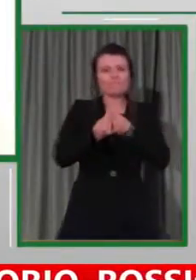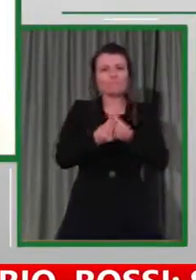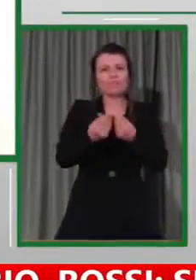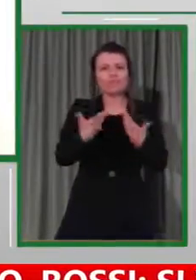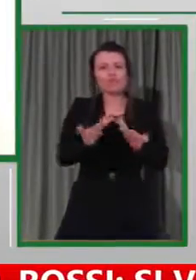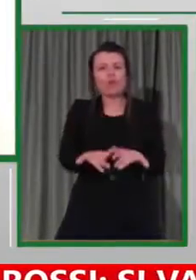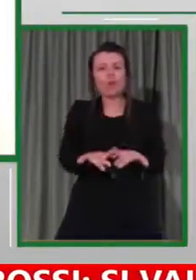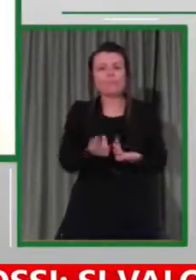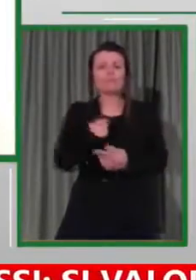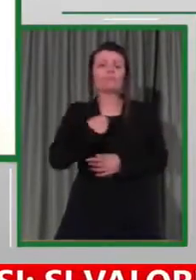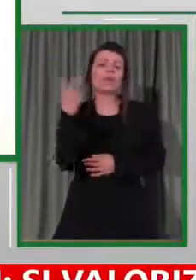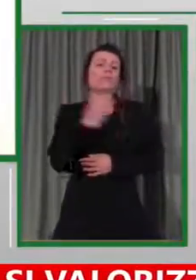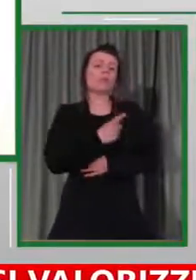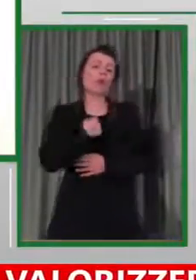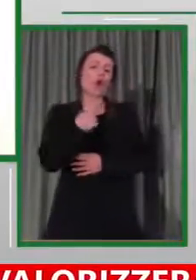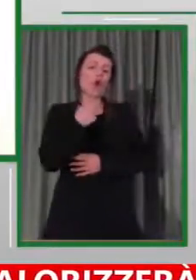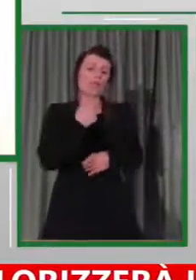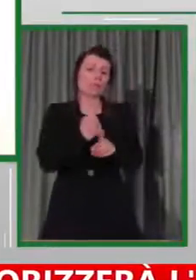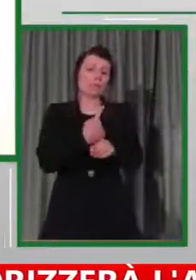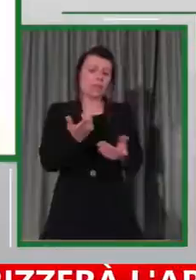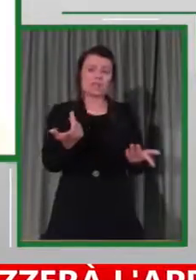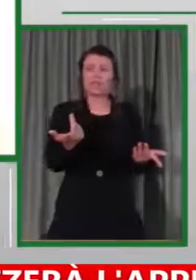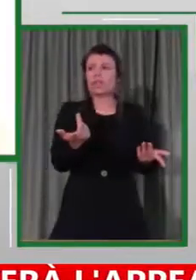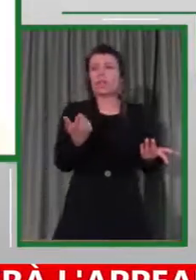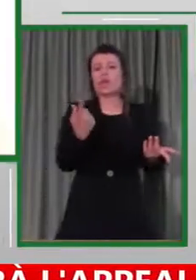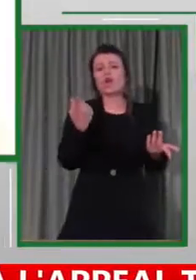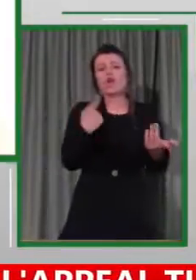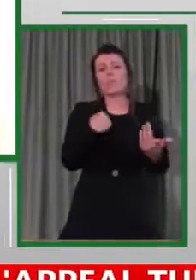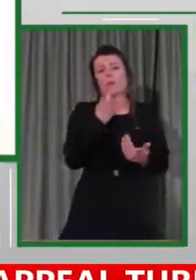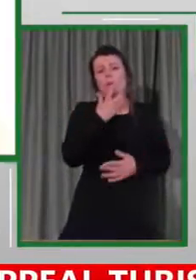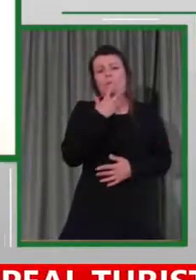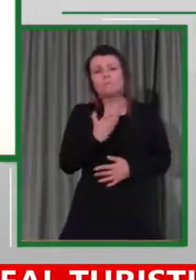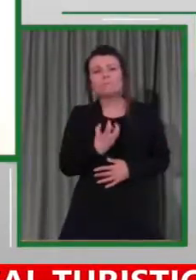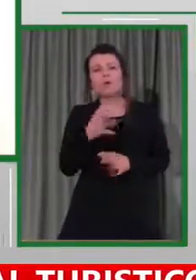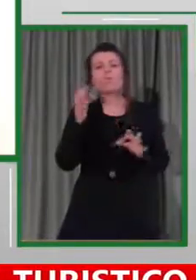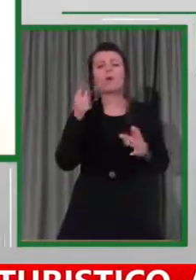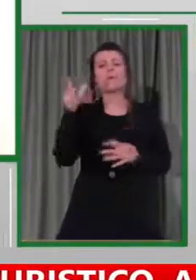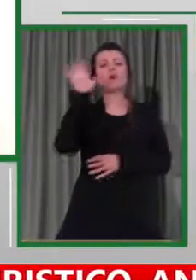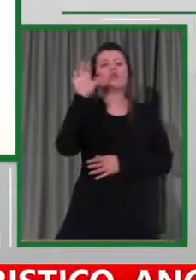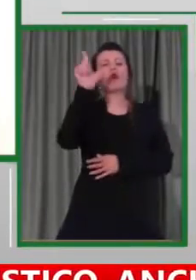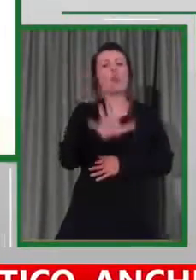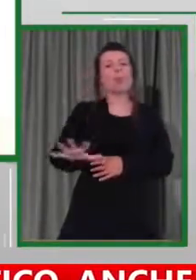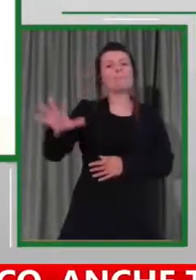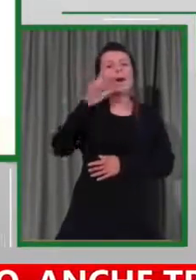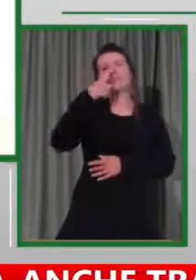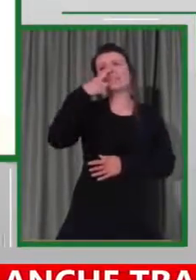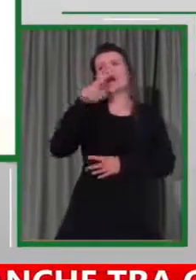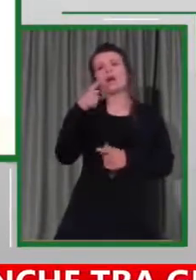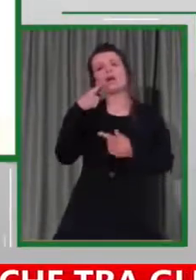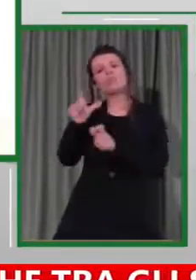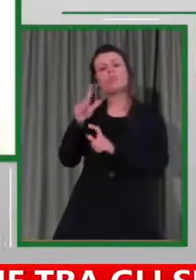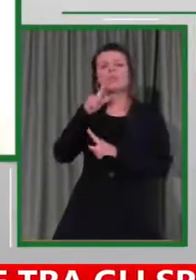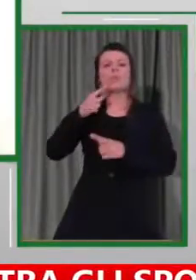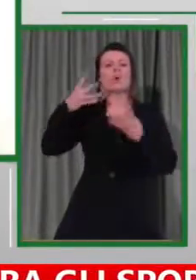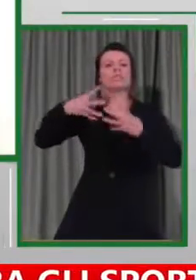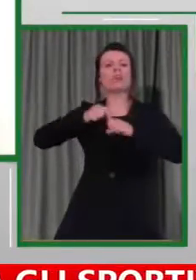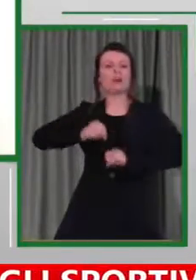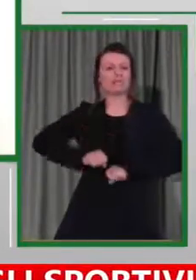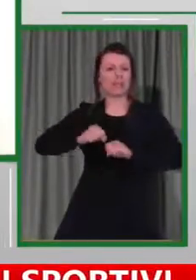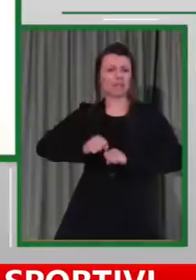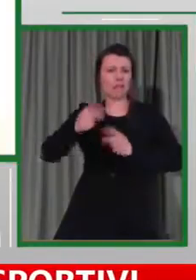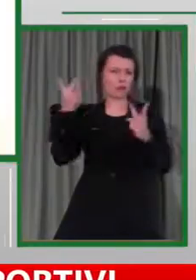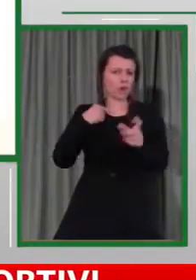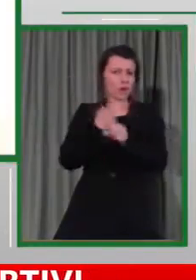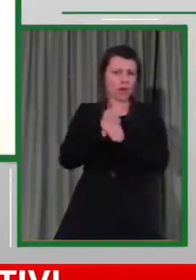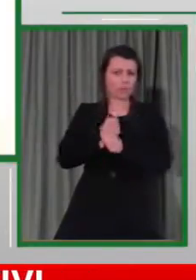della Regione Lombardia in termini di sistema sanitario, dove lavoro da sempre, in questi ultimi mesi sia stato messo un po'